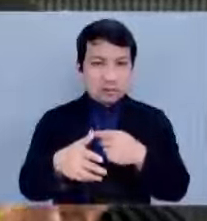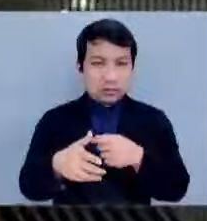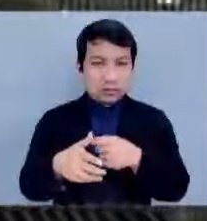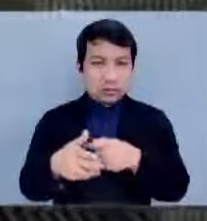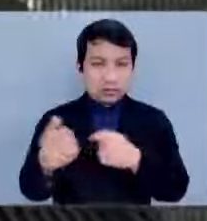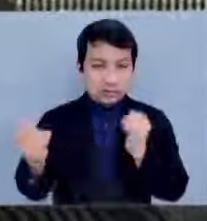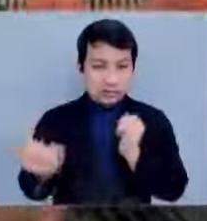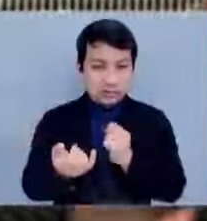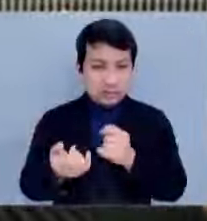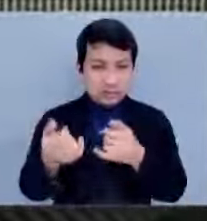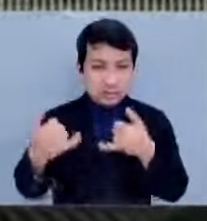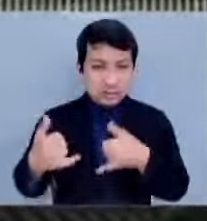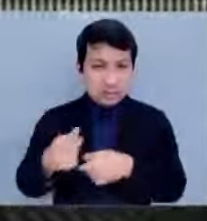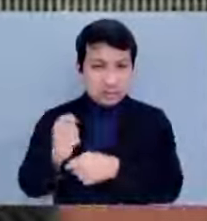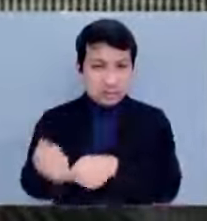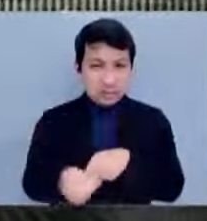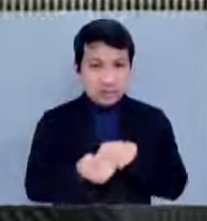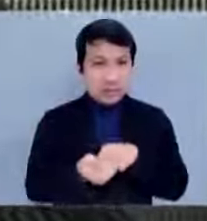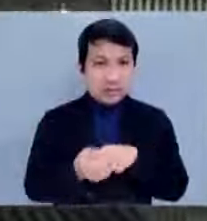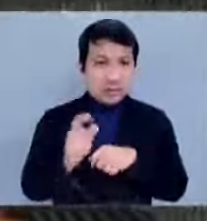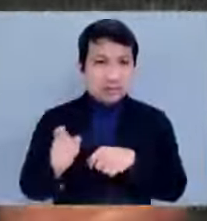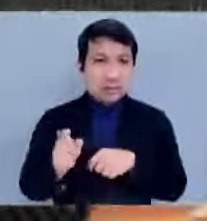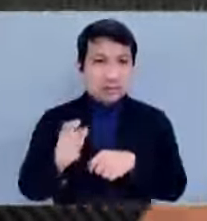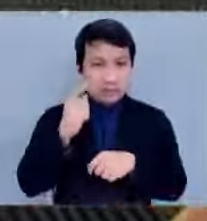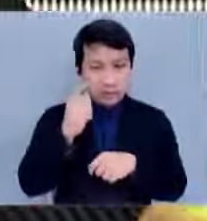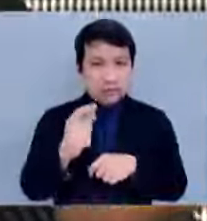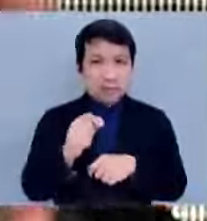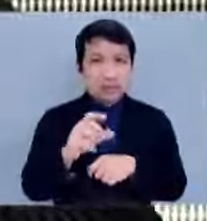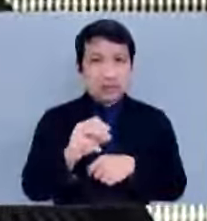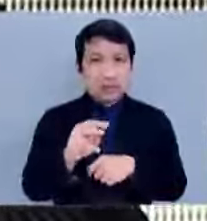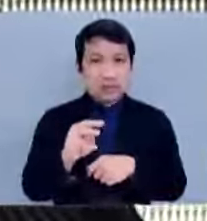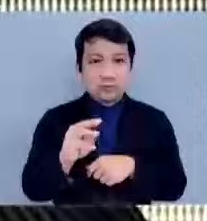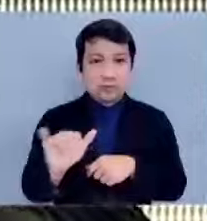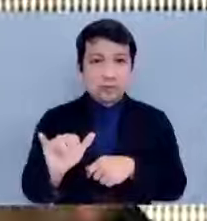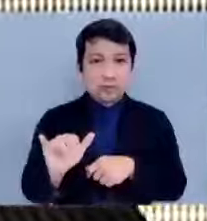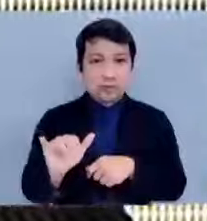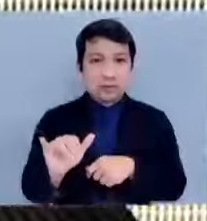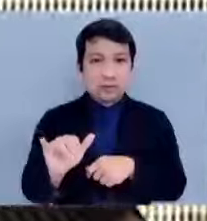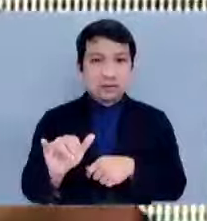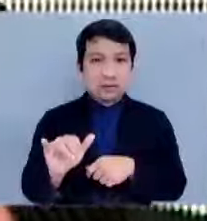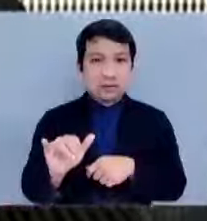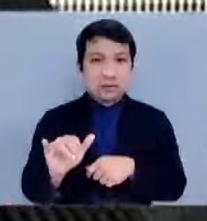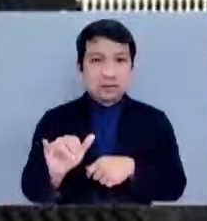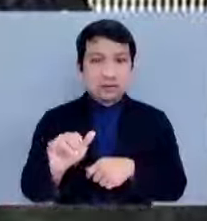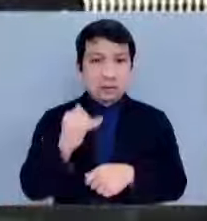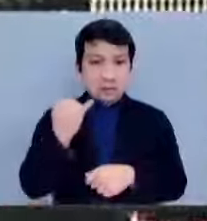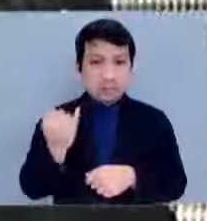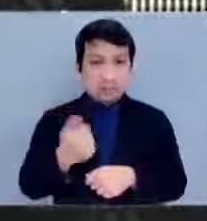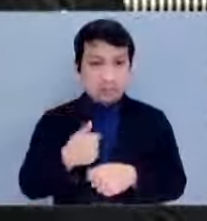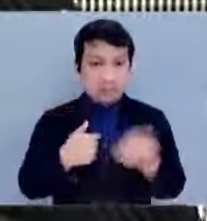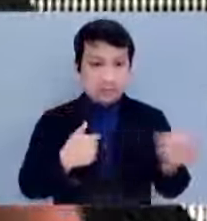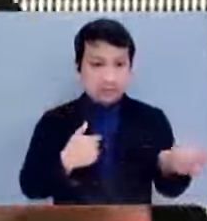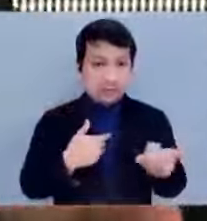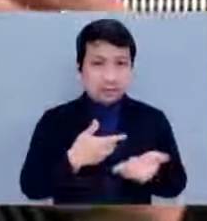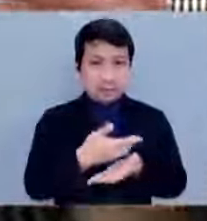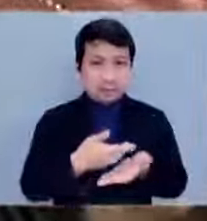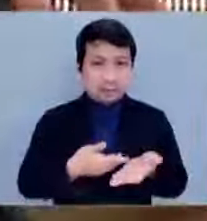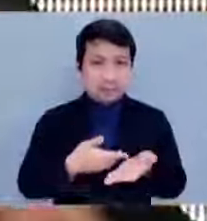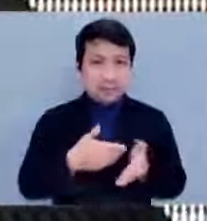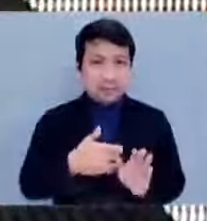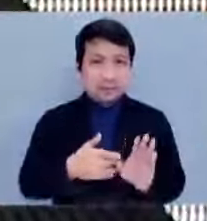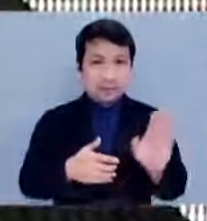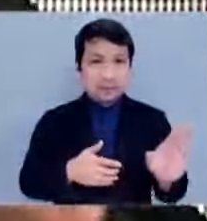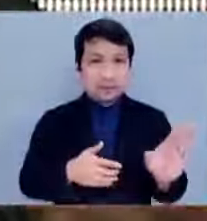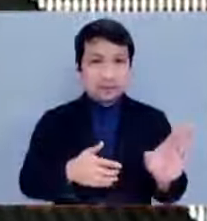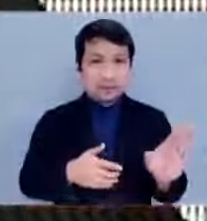introduced to actually Mr. Tommy here, who introduced me to Mr.